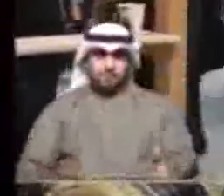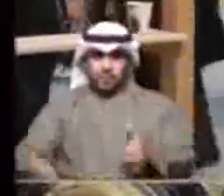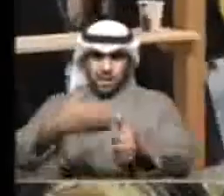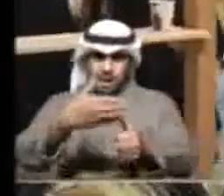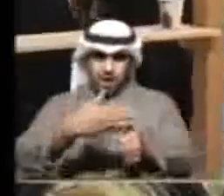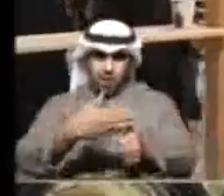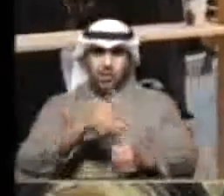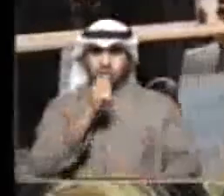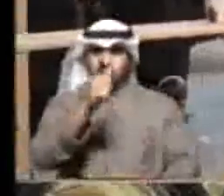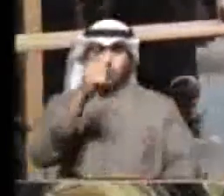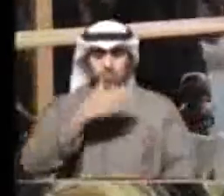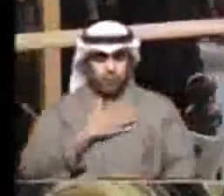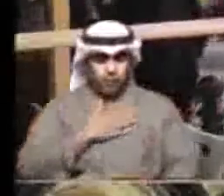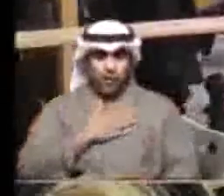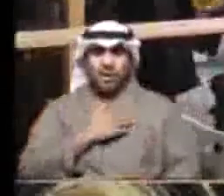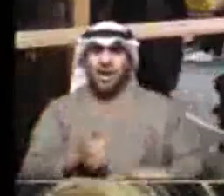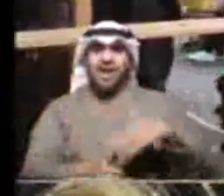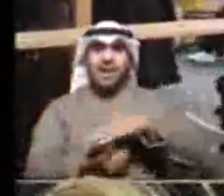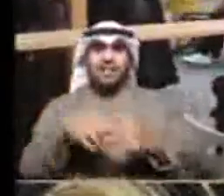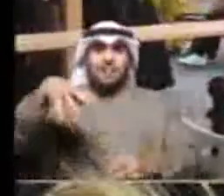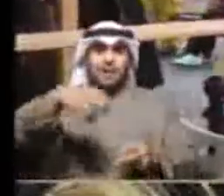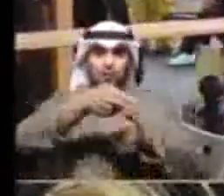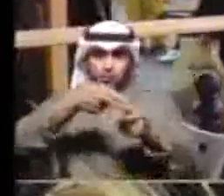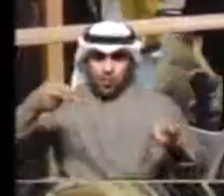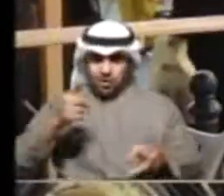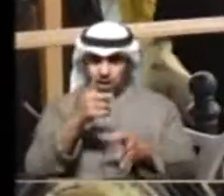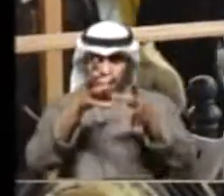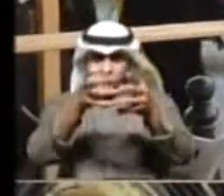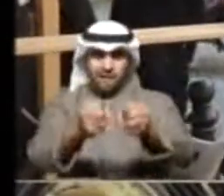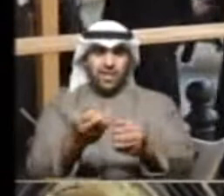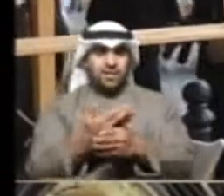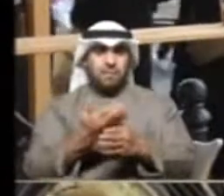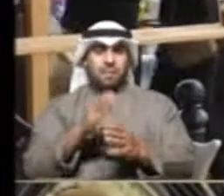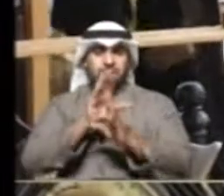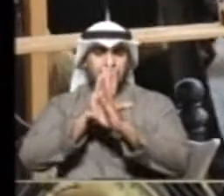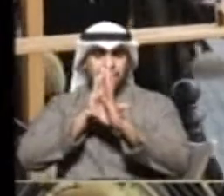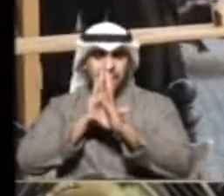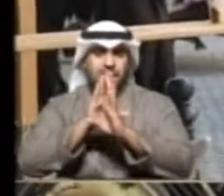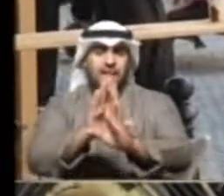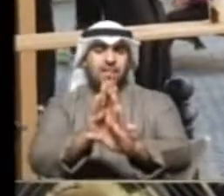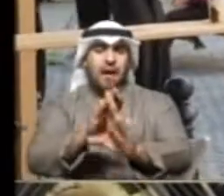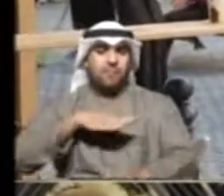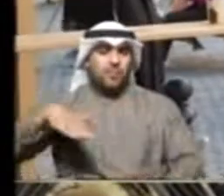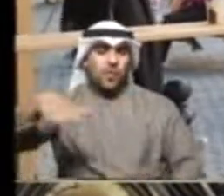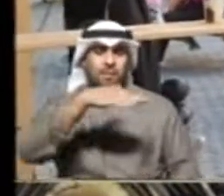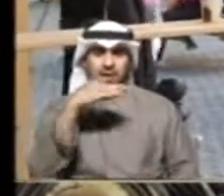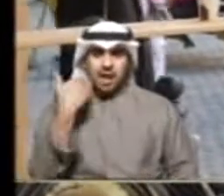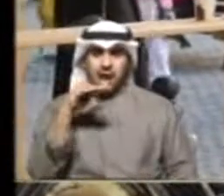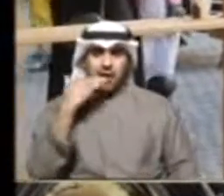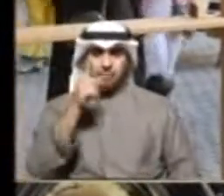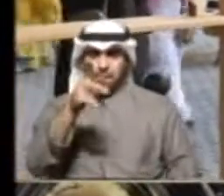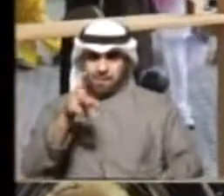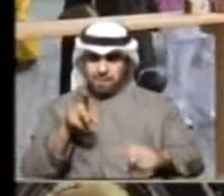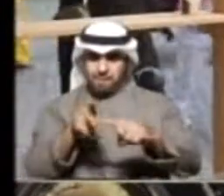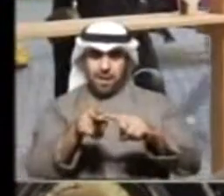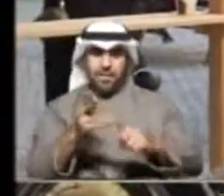حضرة صاحب السمو أمير البلاد حفظه الله ورعاه على دعمه للمشاريع الشبابية، وأنا بالنسبة لي هذه مشاركتي